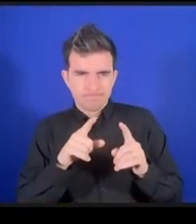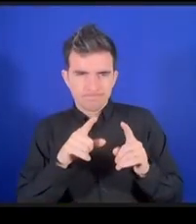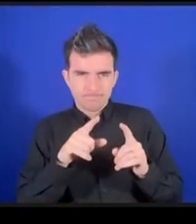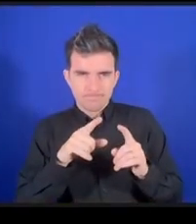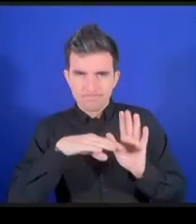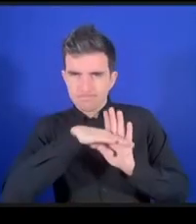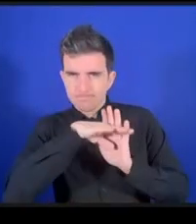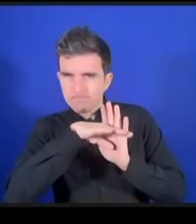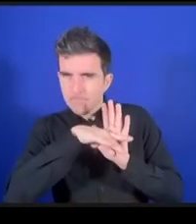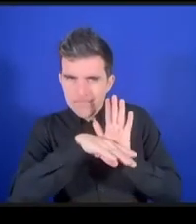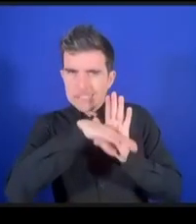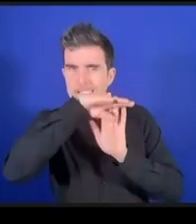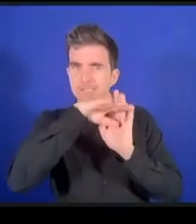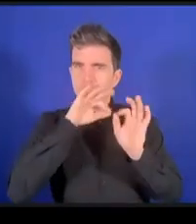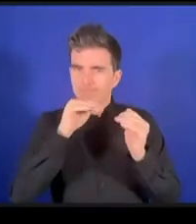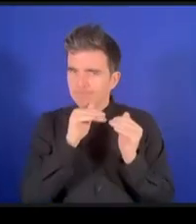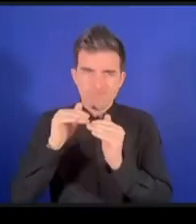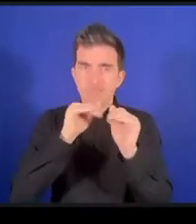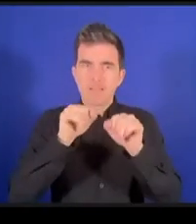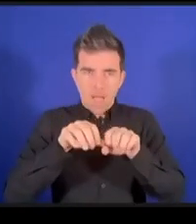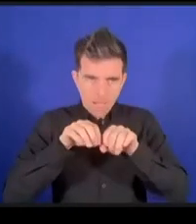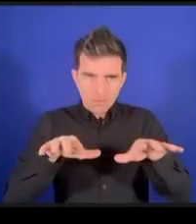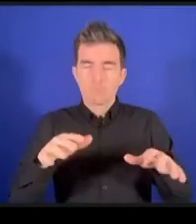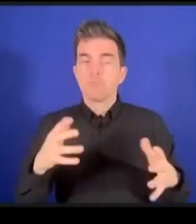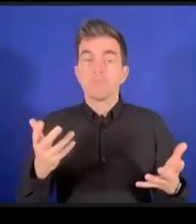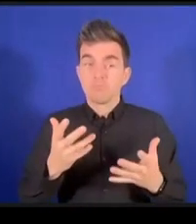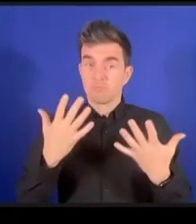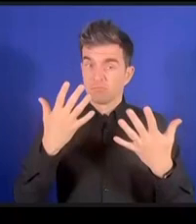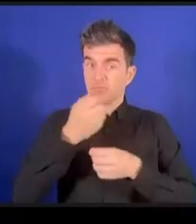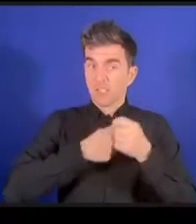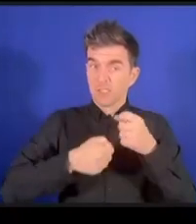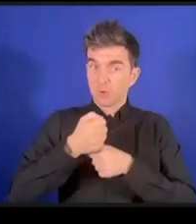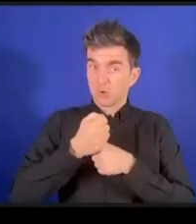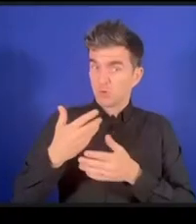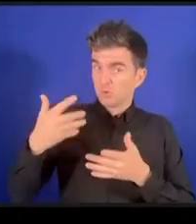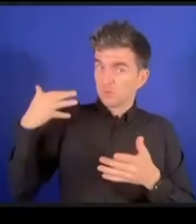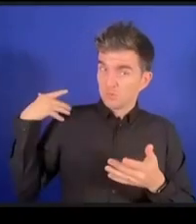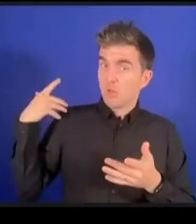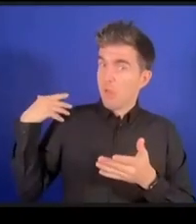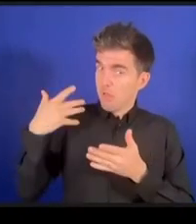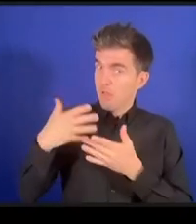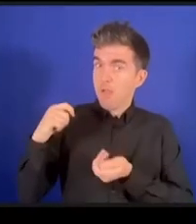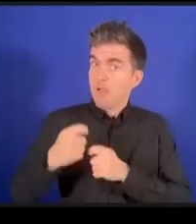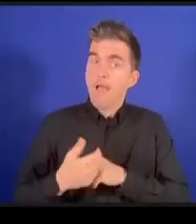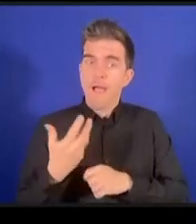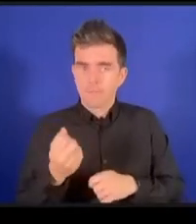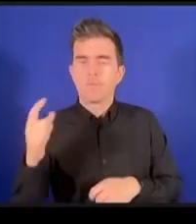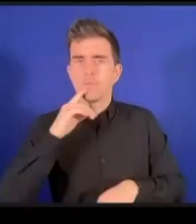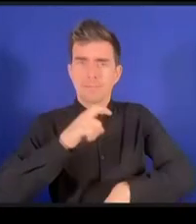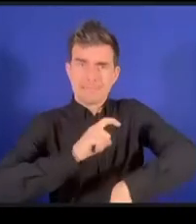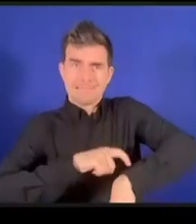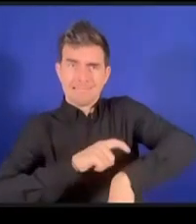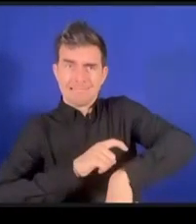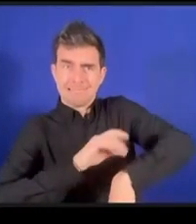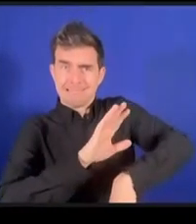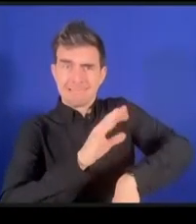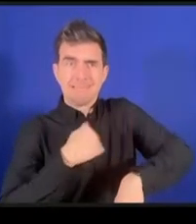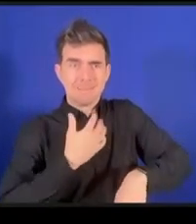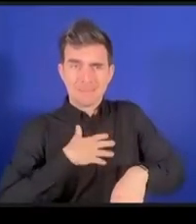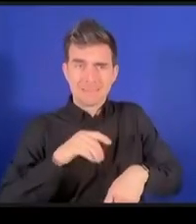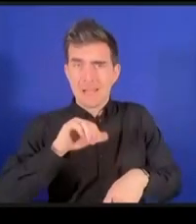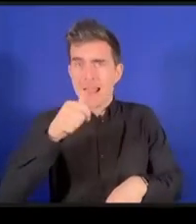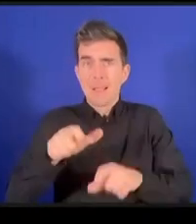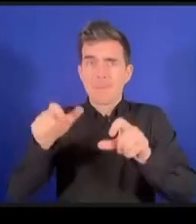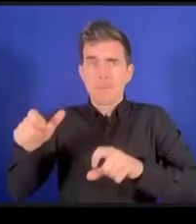стандартами простите ваше время закончилось Мы хотели бы дать возможность другим также